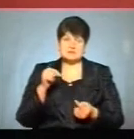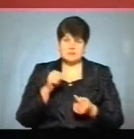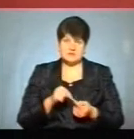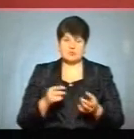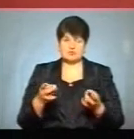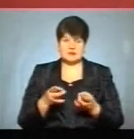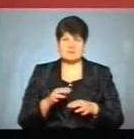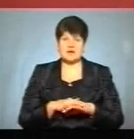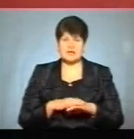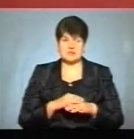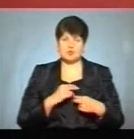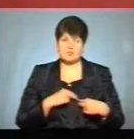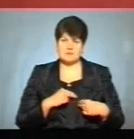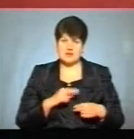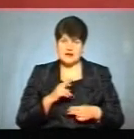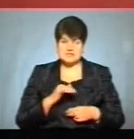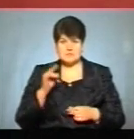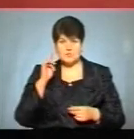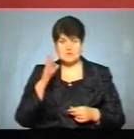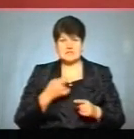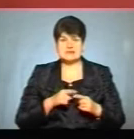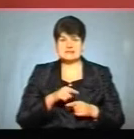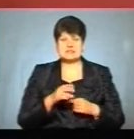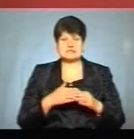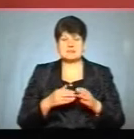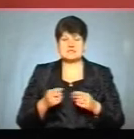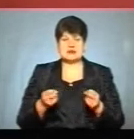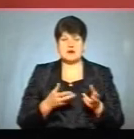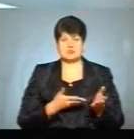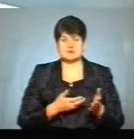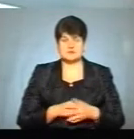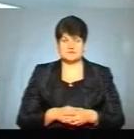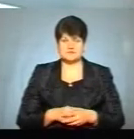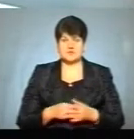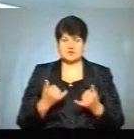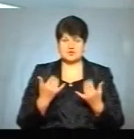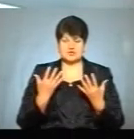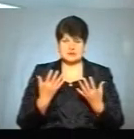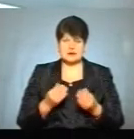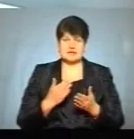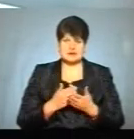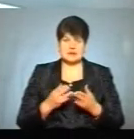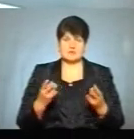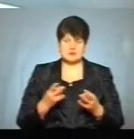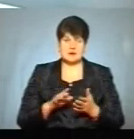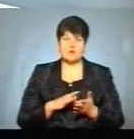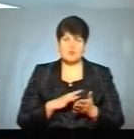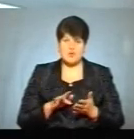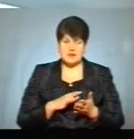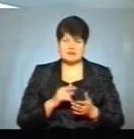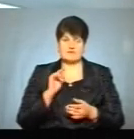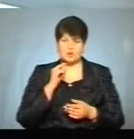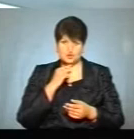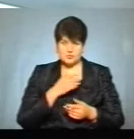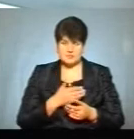ринку праці і популярність таких спеціальностей поміж молоді? Ну, на сьогоднішній день, звичайно, є потреба і в бухгалтерах, і в